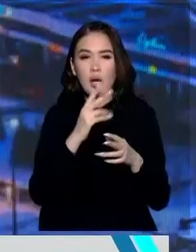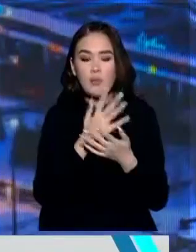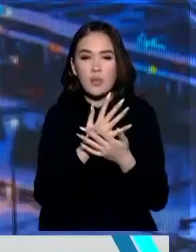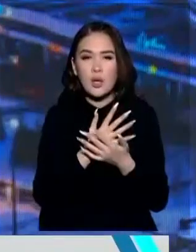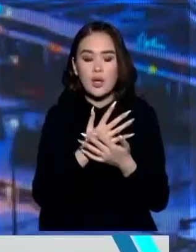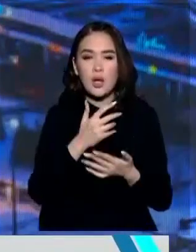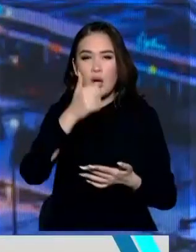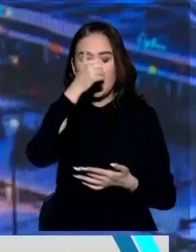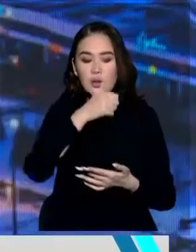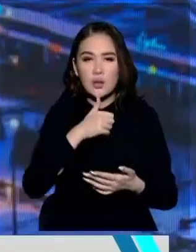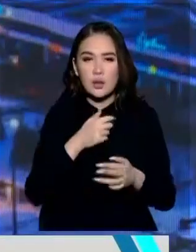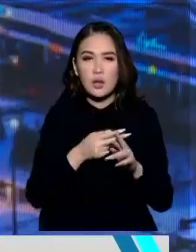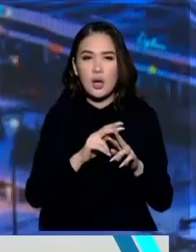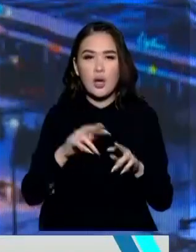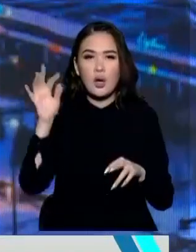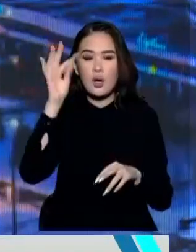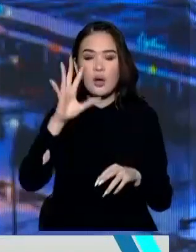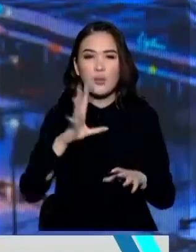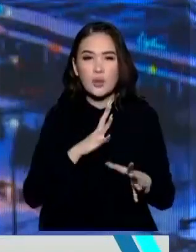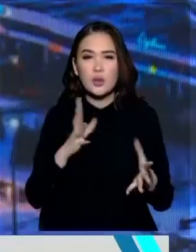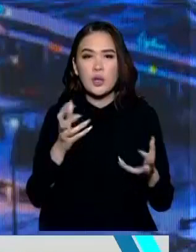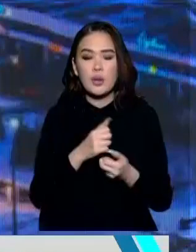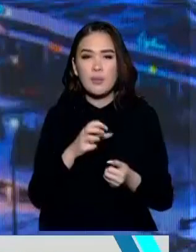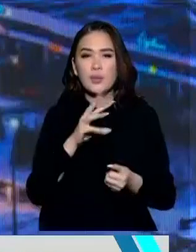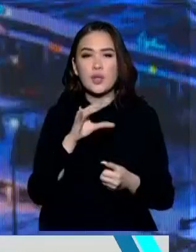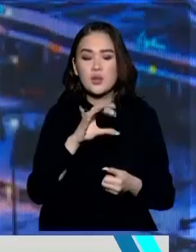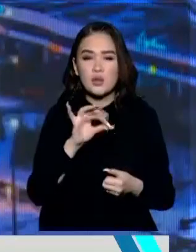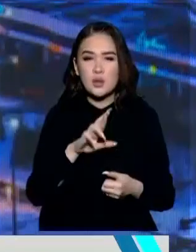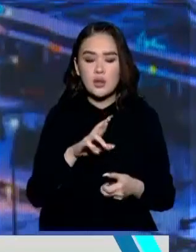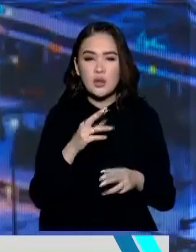Айға адамдарды апарды, Аполло бірінші миссиясы.